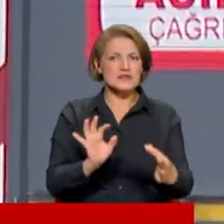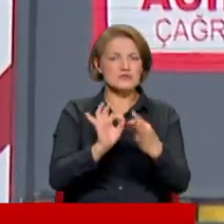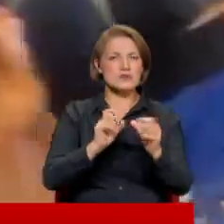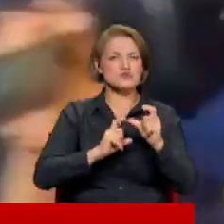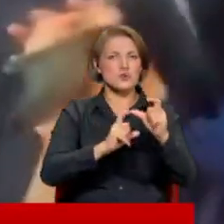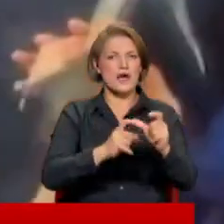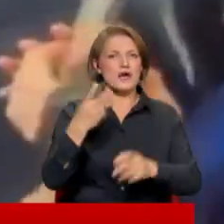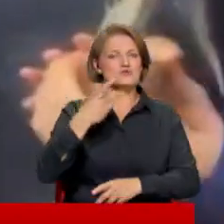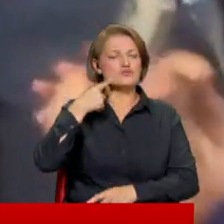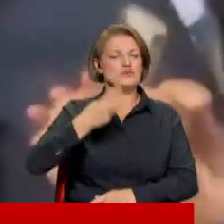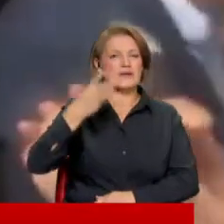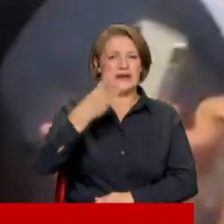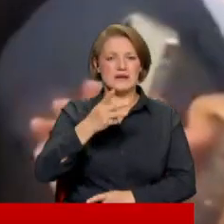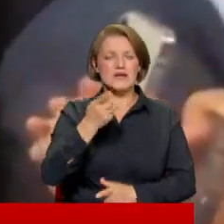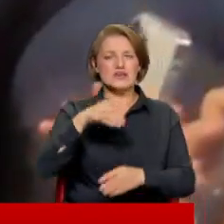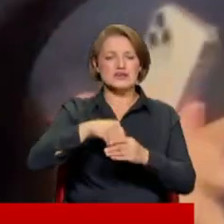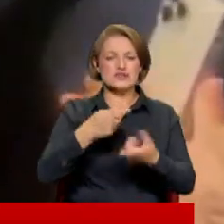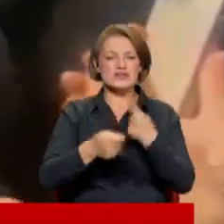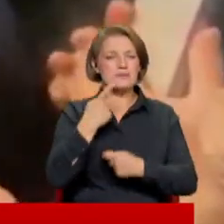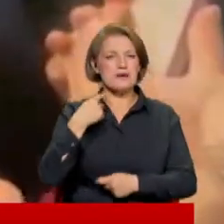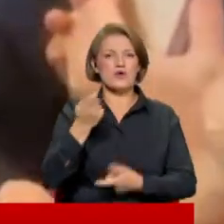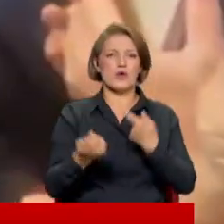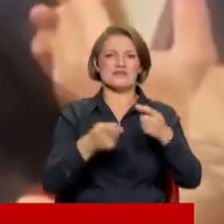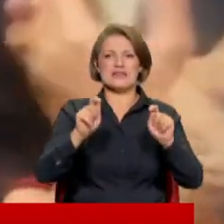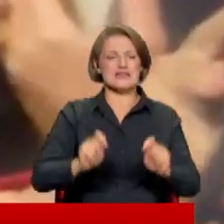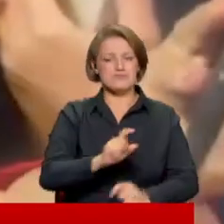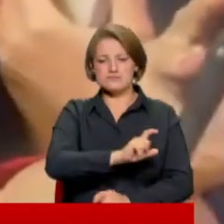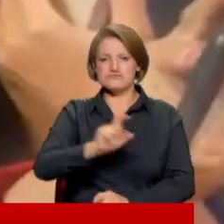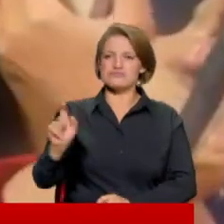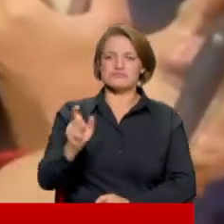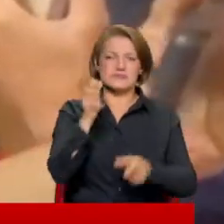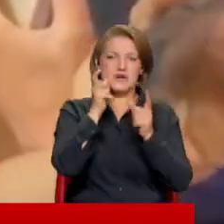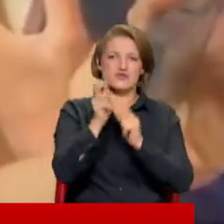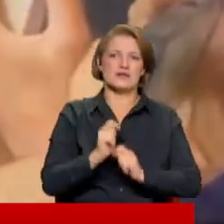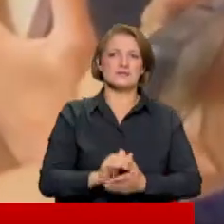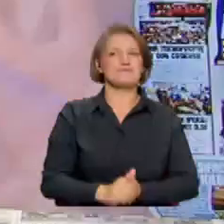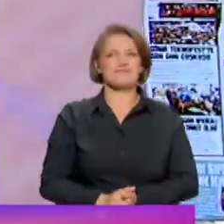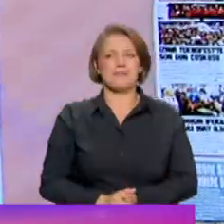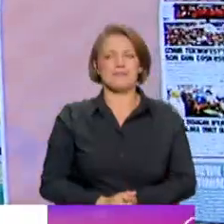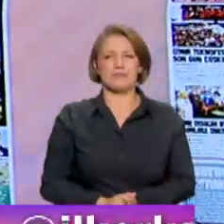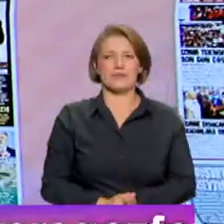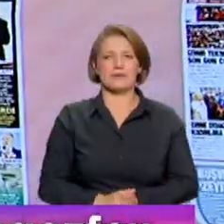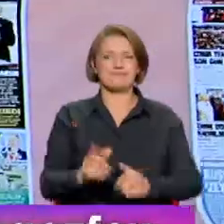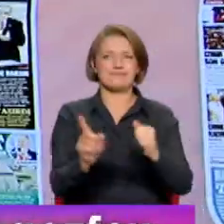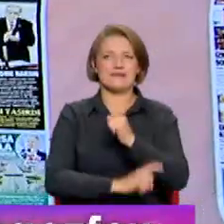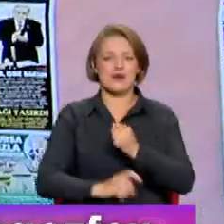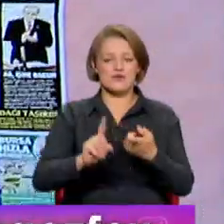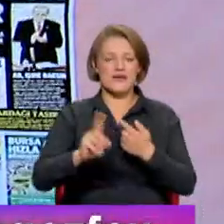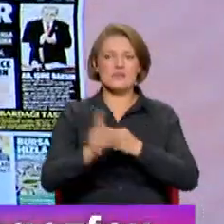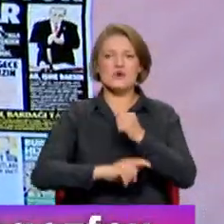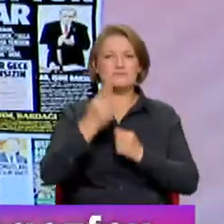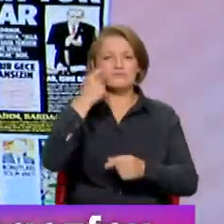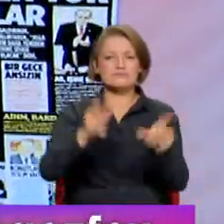soruya Erdoğan'ın İçişleri Bakanı görevini yaptı sözleriyle karşılık vermesi dikkat çekti. Terör ve